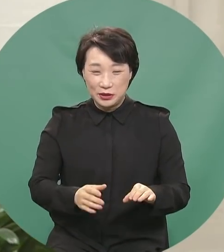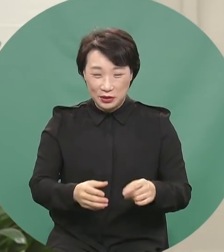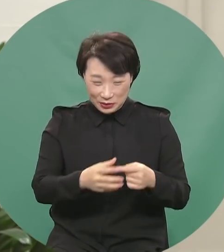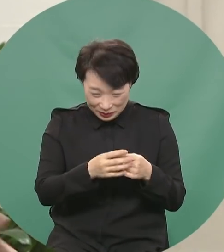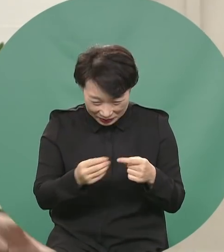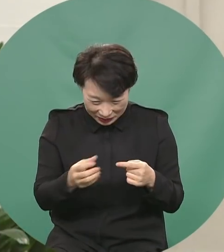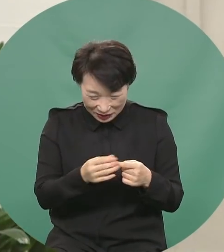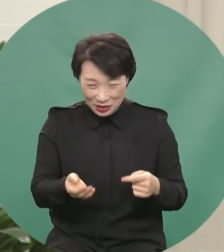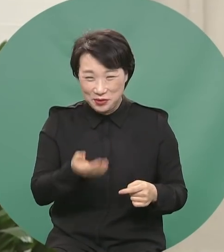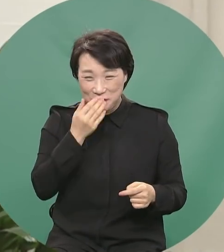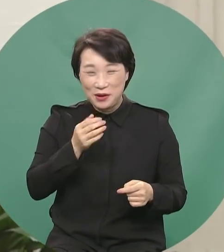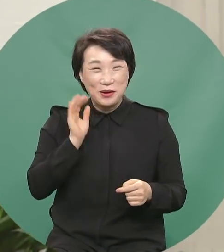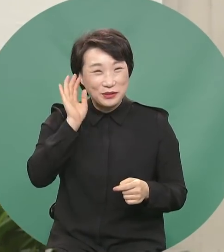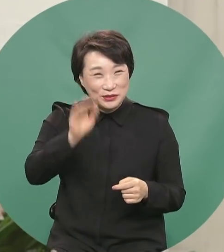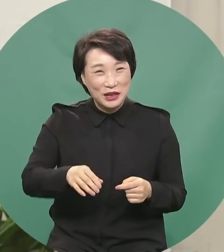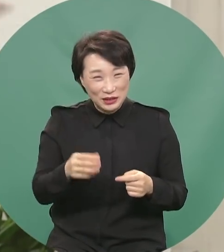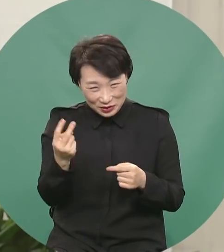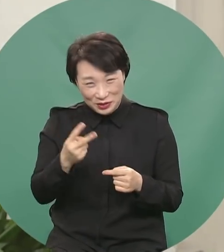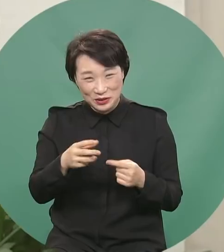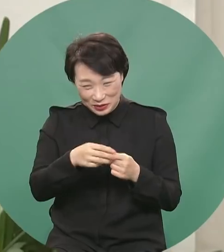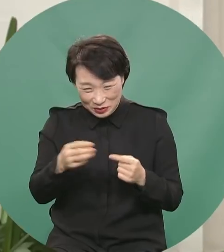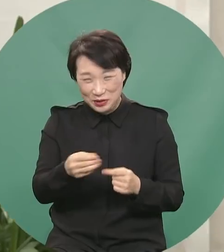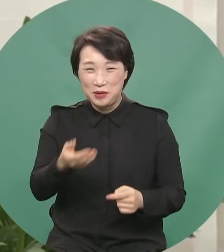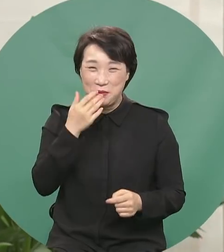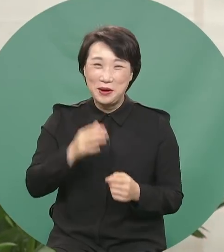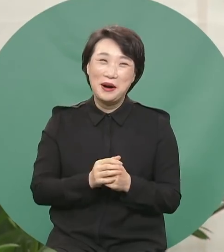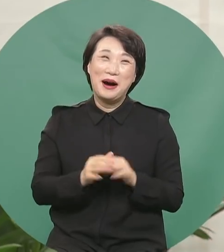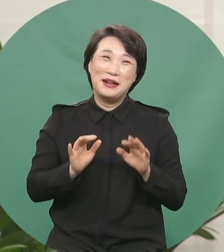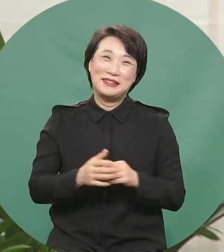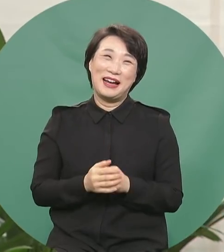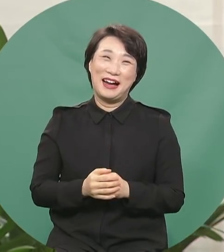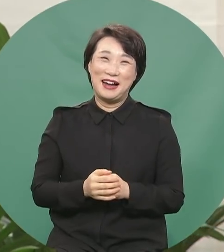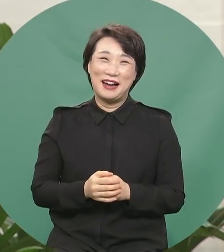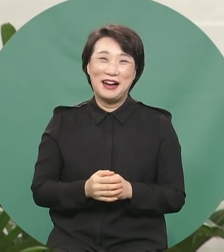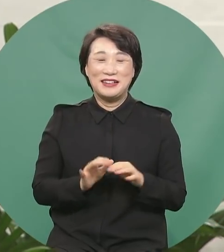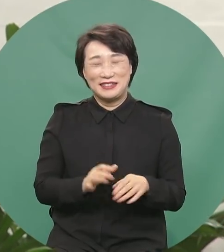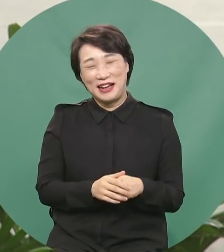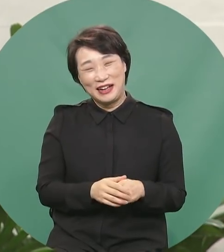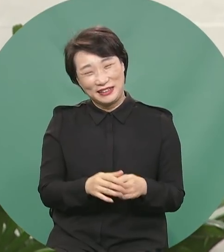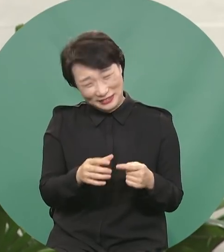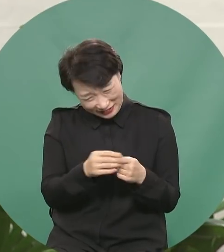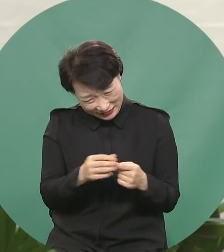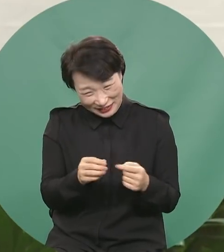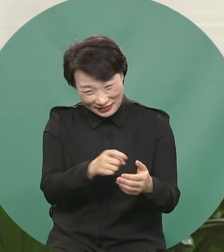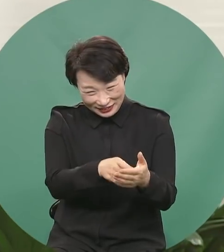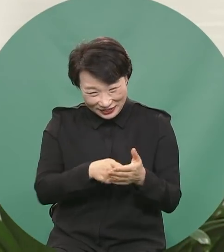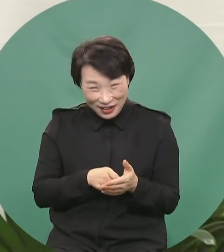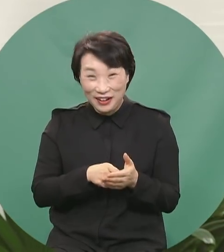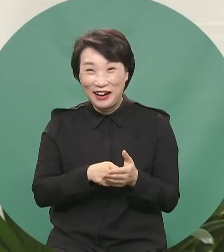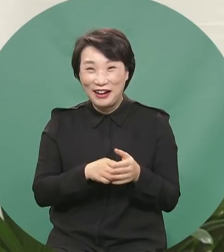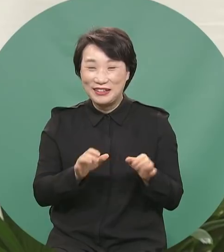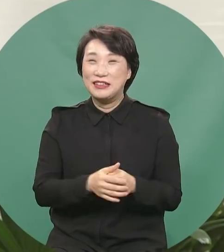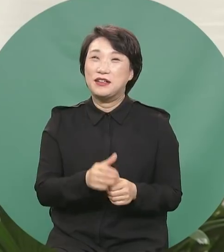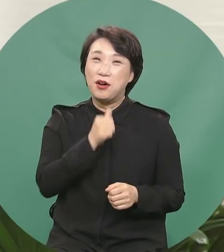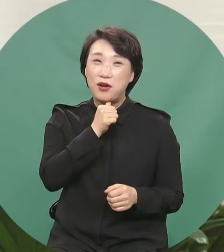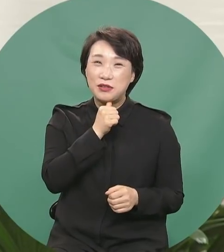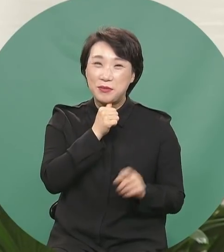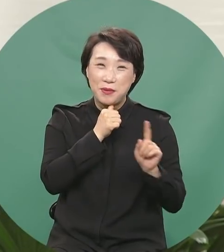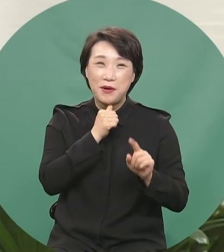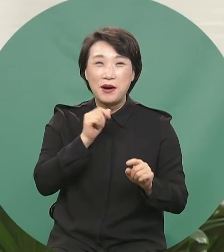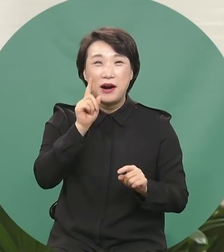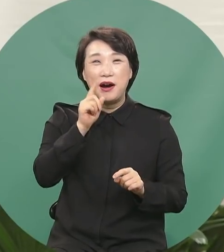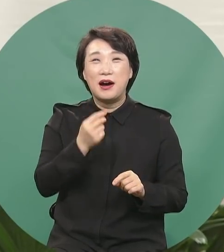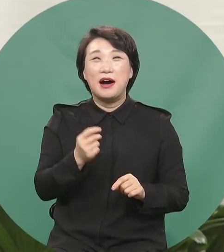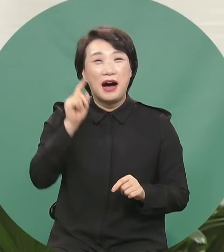먹고 이따 조금 먹고 내일 조금 먹고 아주 내 핍생을 전력해가면서 그지가 하루라도 더